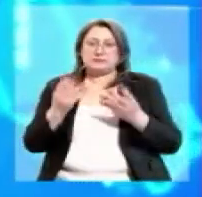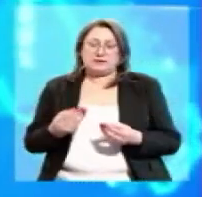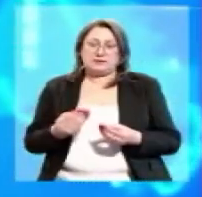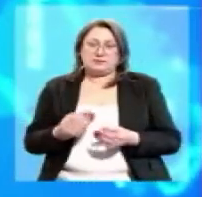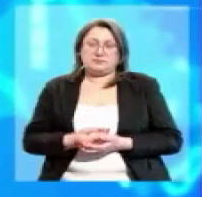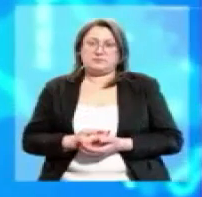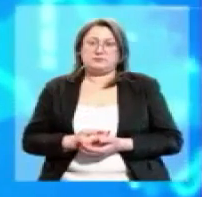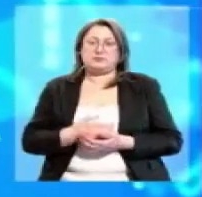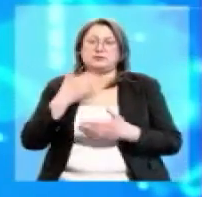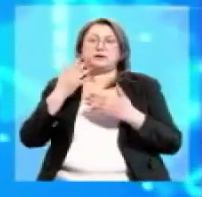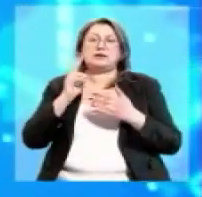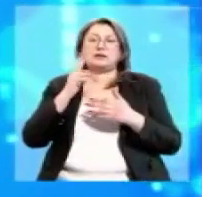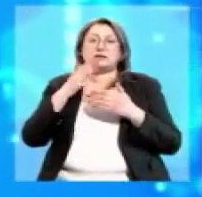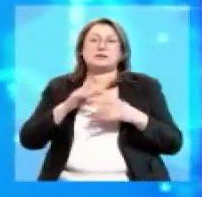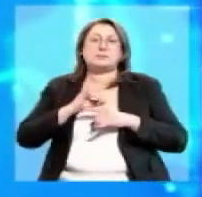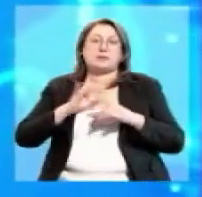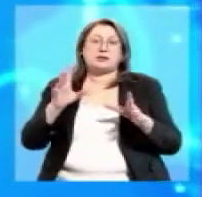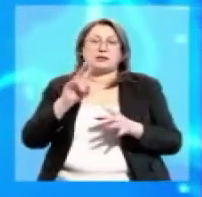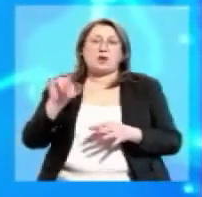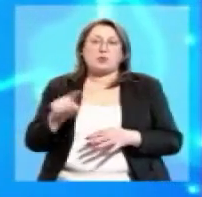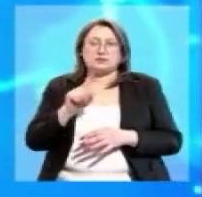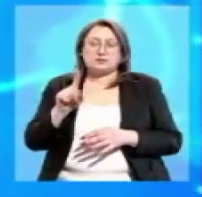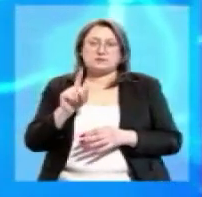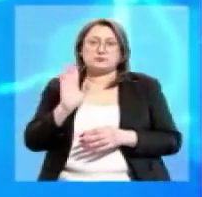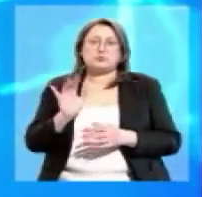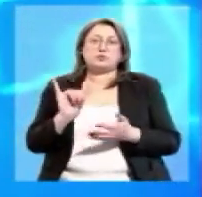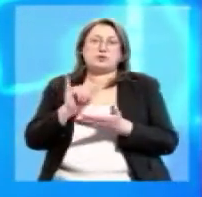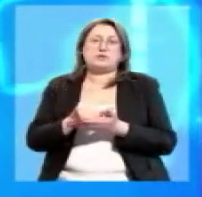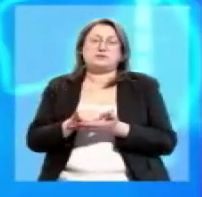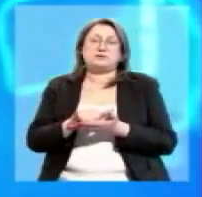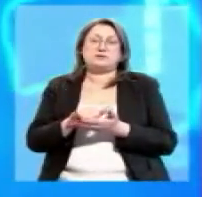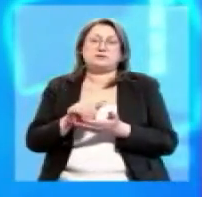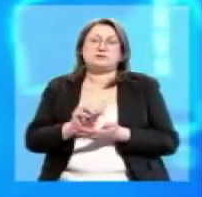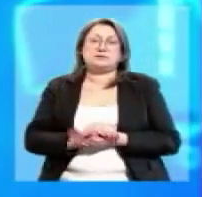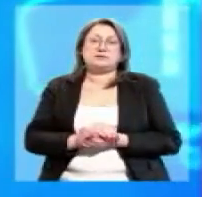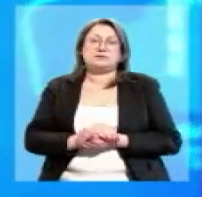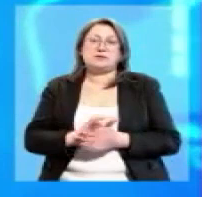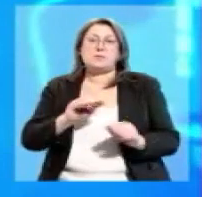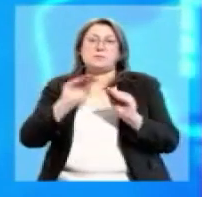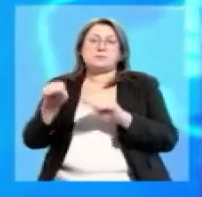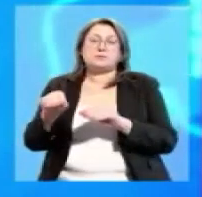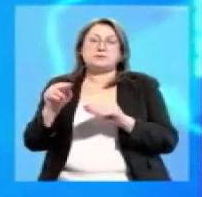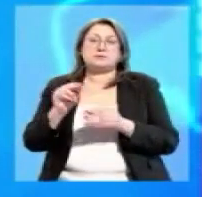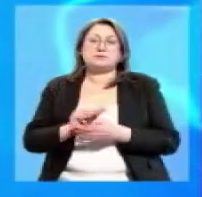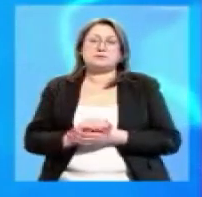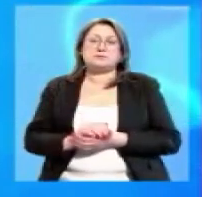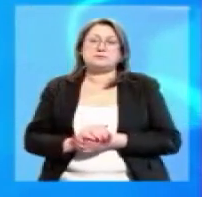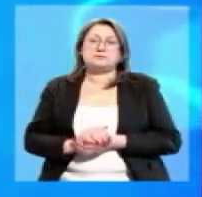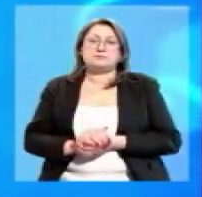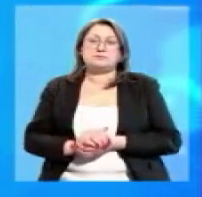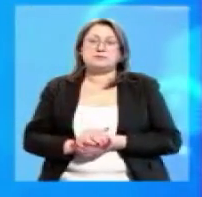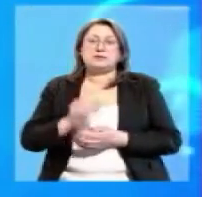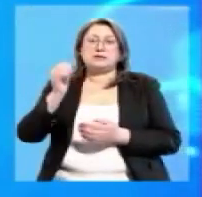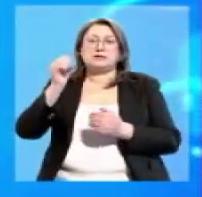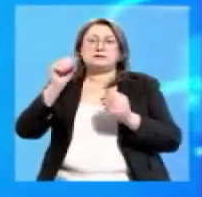қазақстандық эстрада жұлдыздарының қатысуымен болатын концерттер күтілуде. Ал ұлттық мереке Наурызға дейін шаһарда екі инсталляция